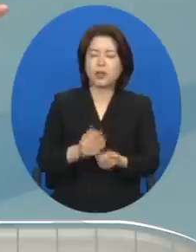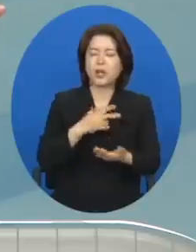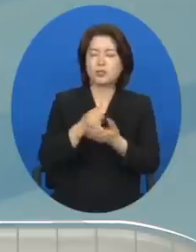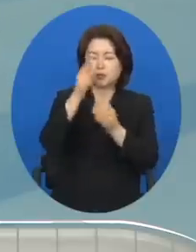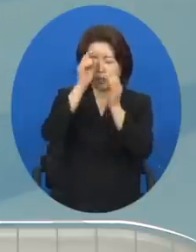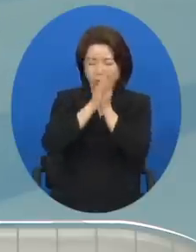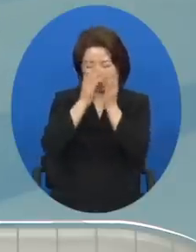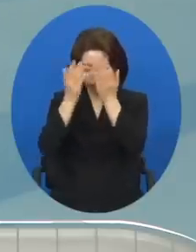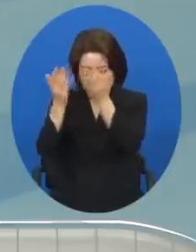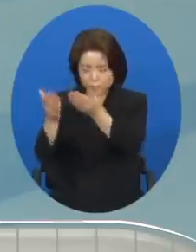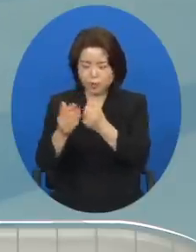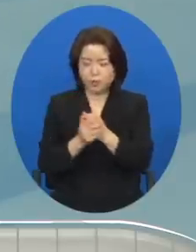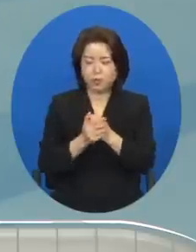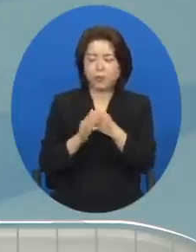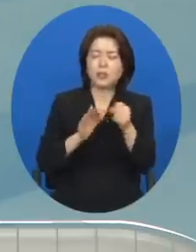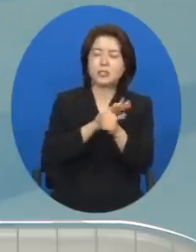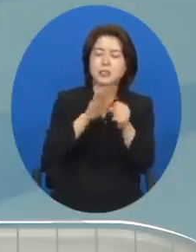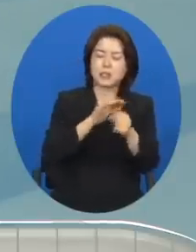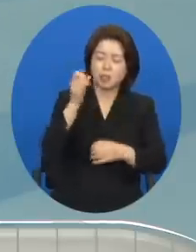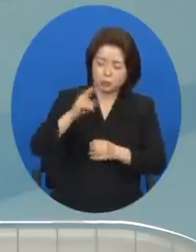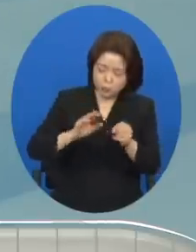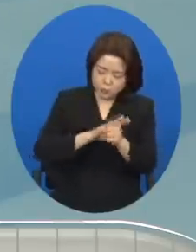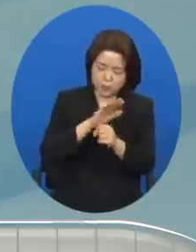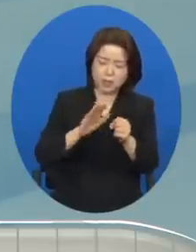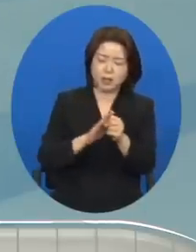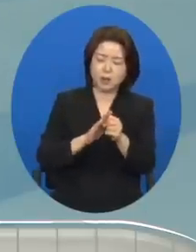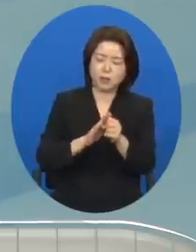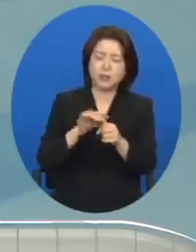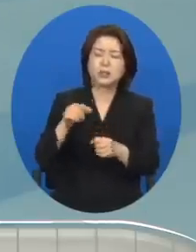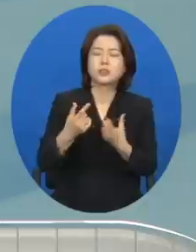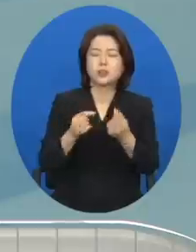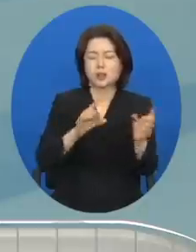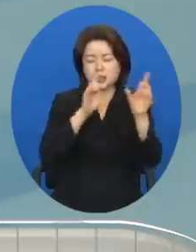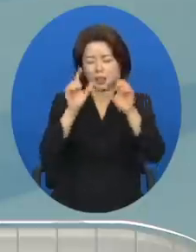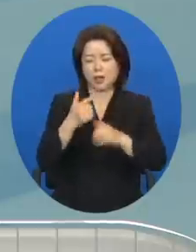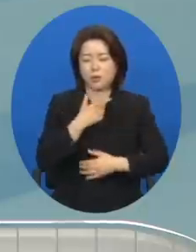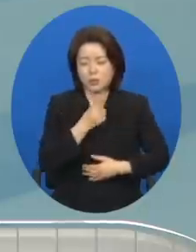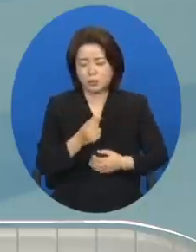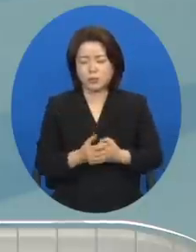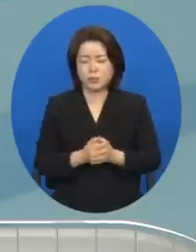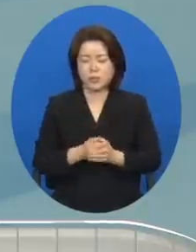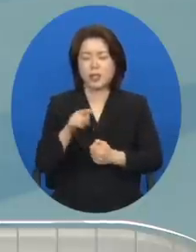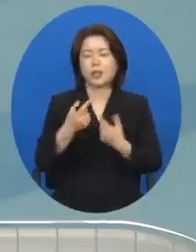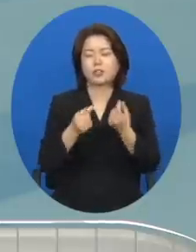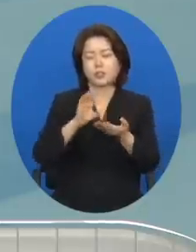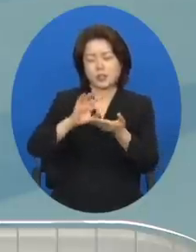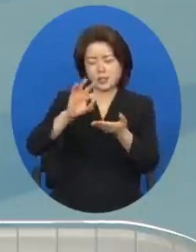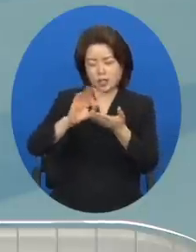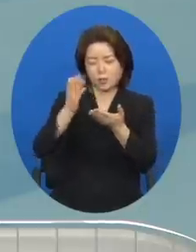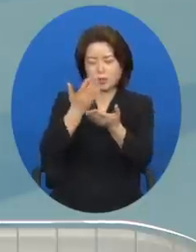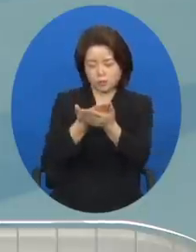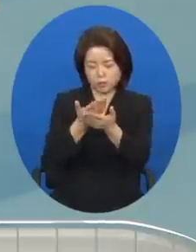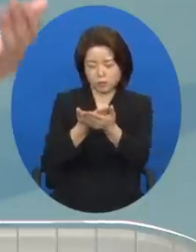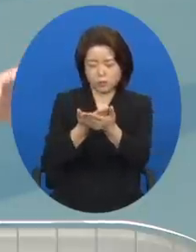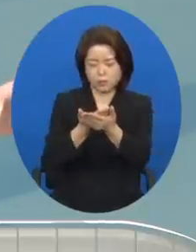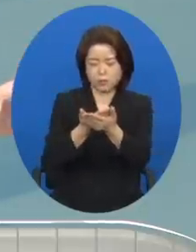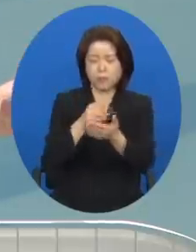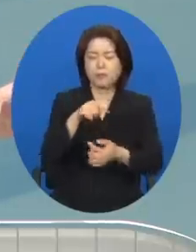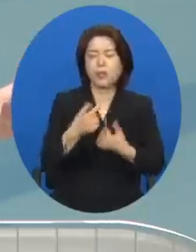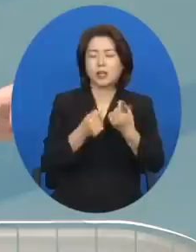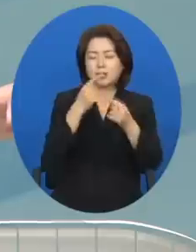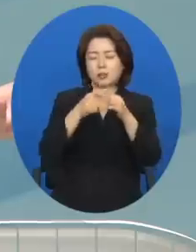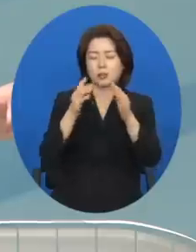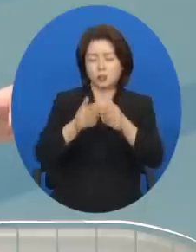기도하고 사랑하고 또 사랑하고 살고 싶습니다. 그렇게 써주십시오. 그런 교회를